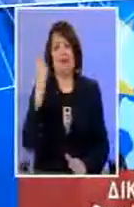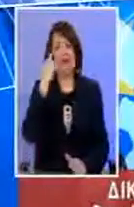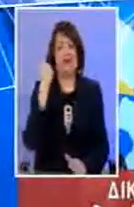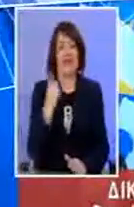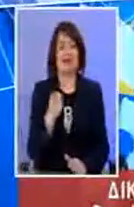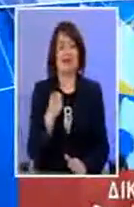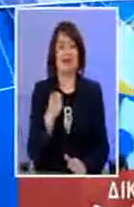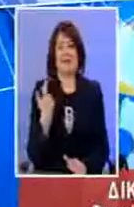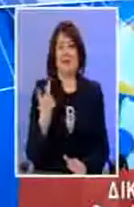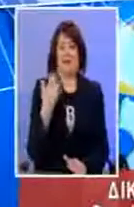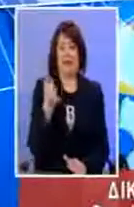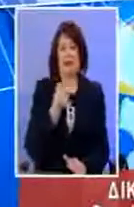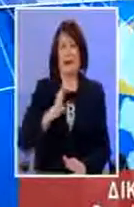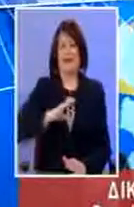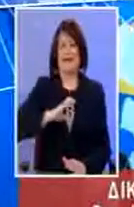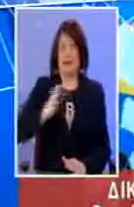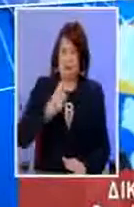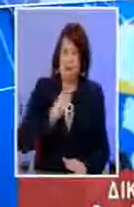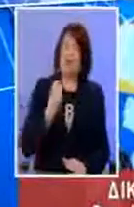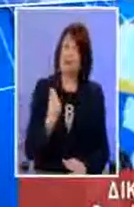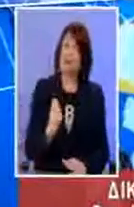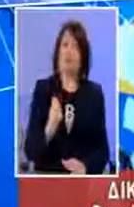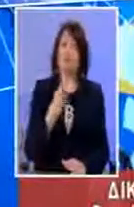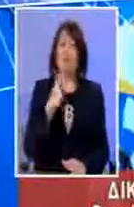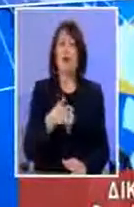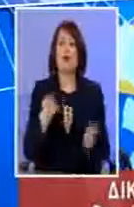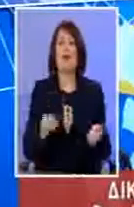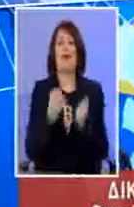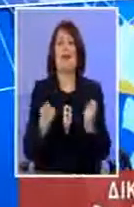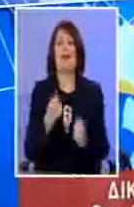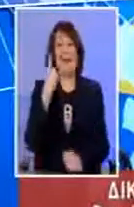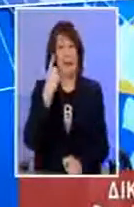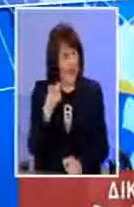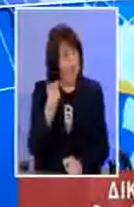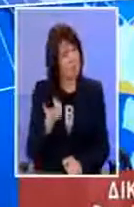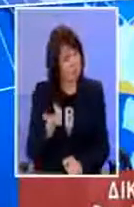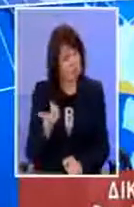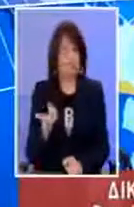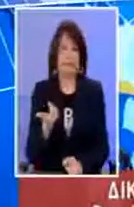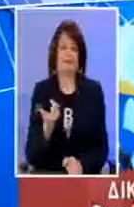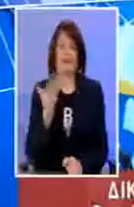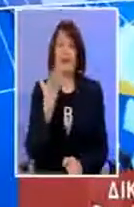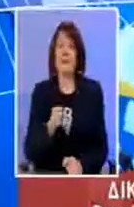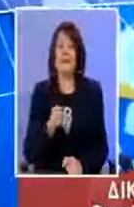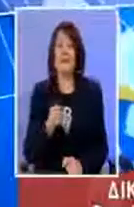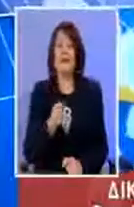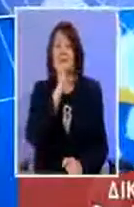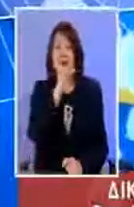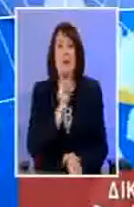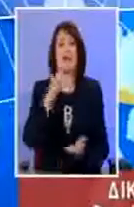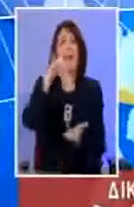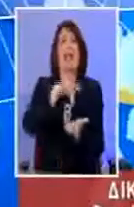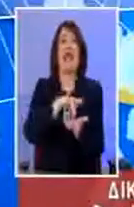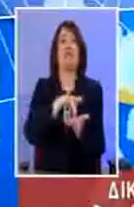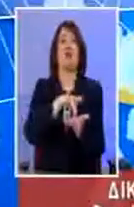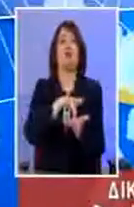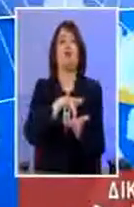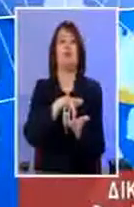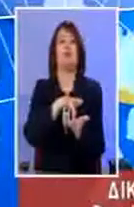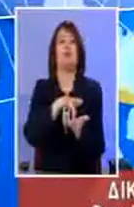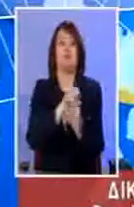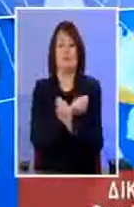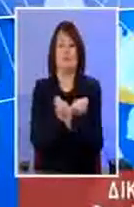που ελέγχθη πριν από την κυρία Κισίδου, μία από τις ιδέες είναι αυτή. Να υπάρχει δηλαδή στην ουσία ένα κέντρο, το οποίο θα